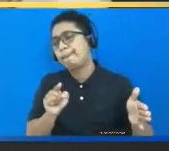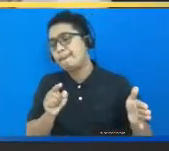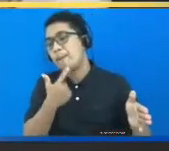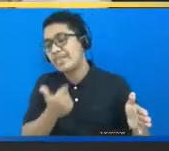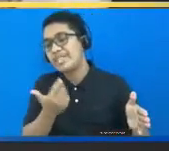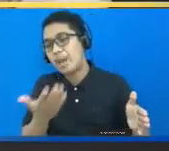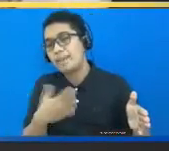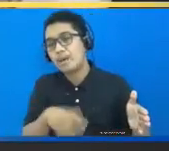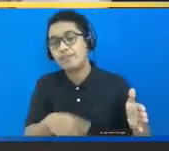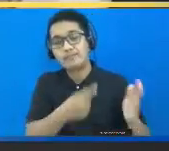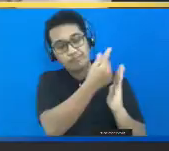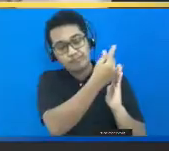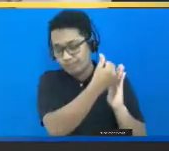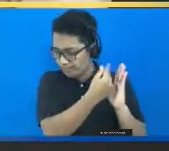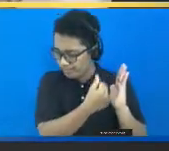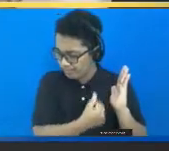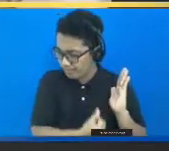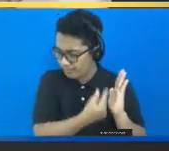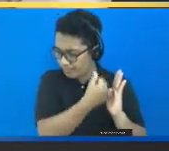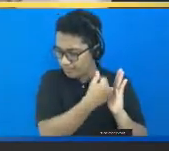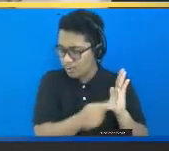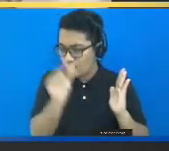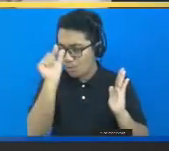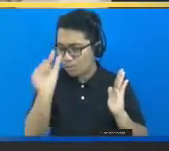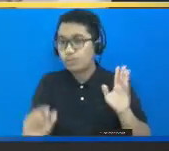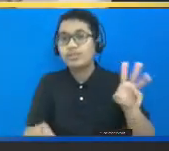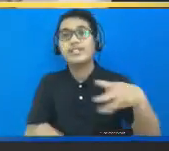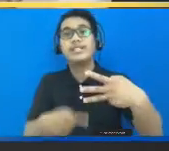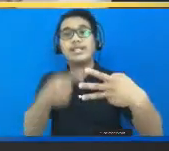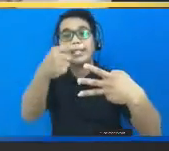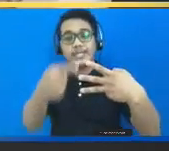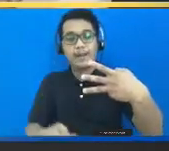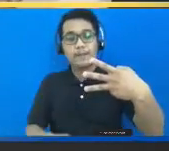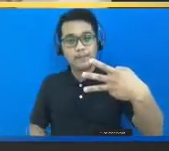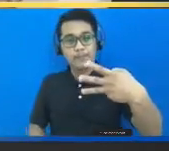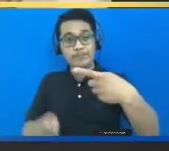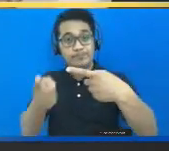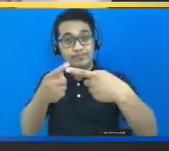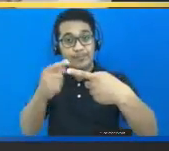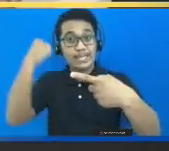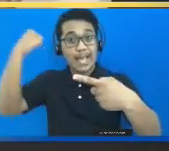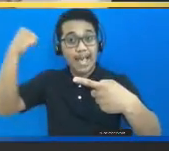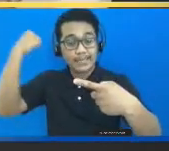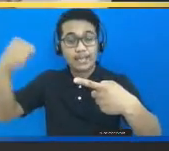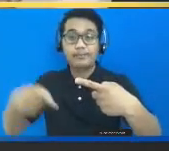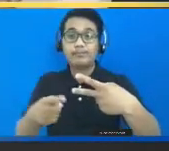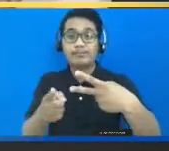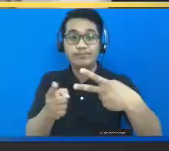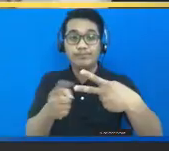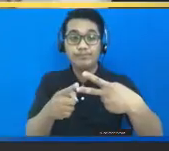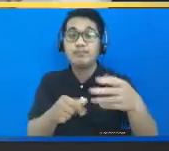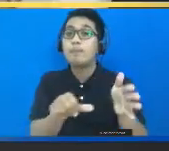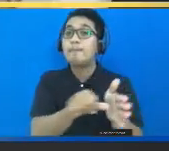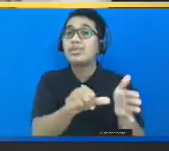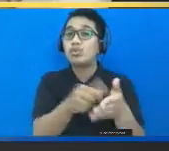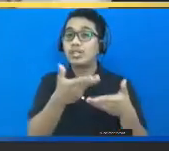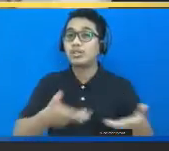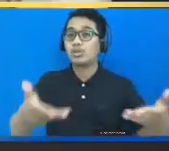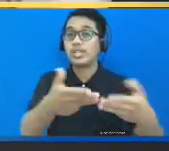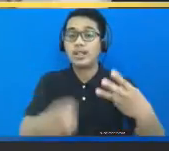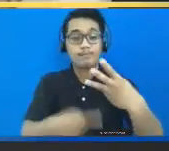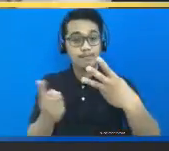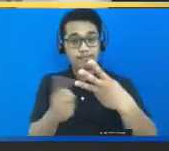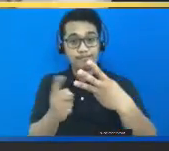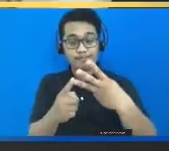alokasi dana hanya kepada tiga hal satu kesehatan G2 bantuan sosial